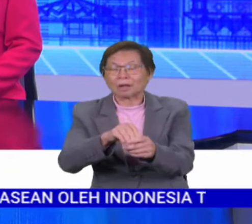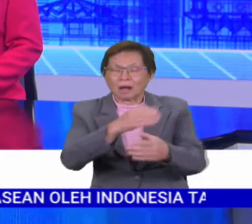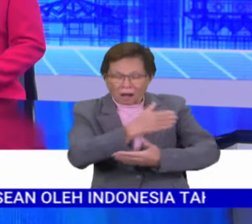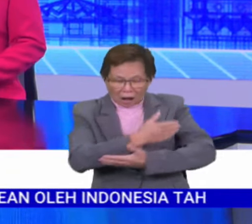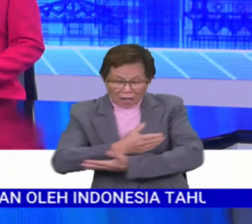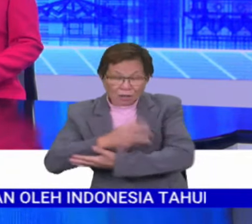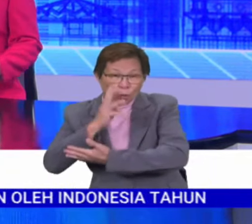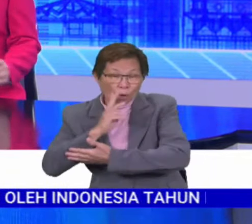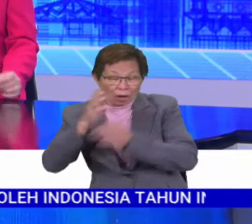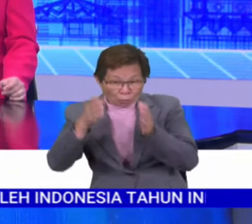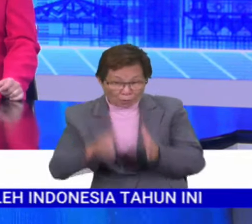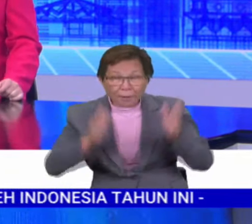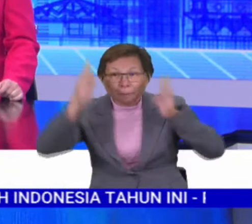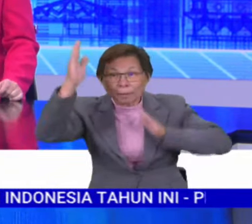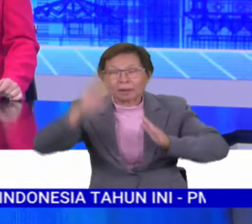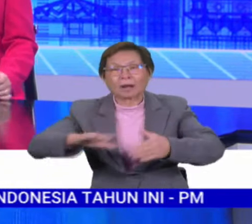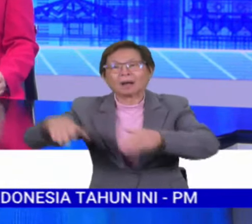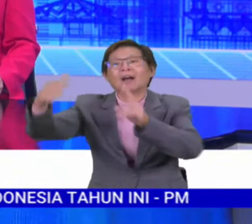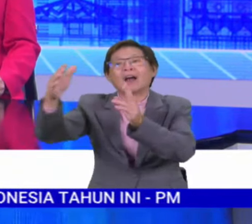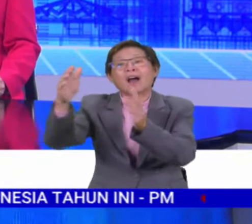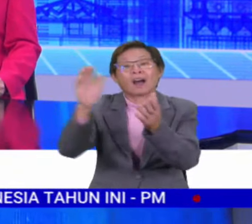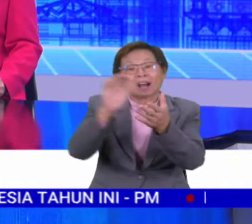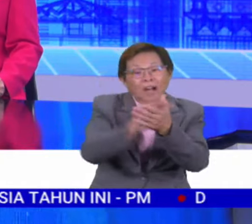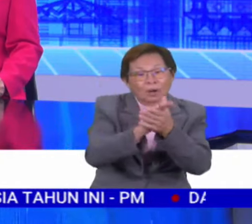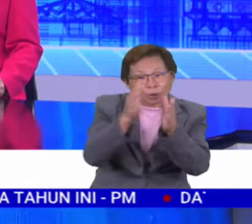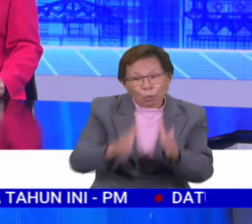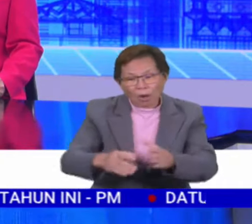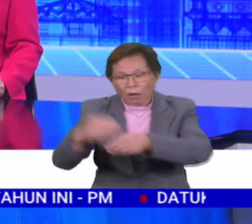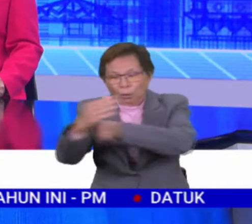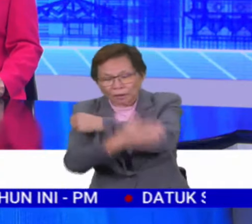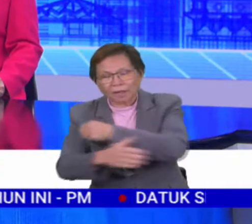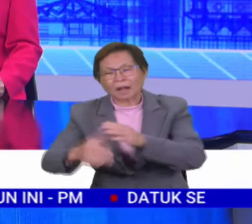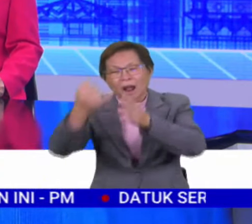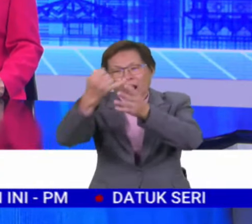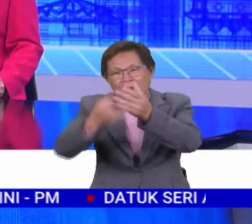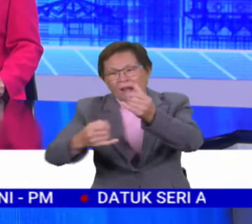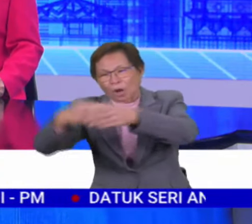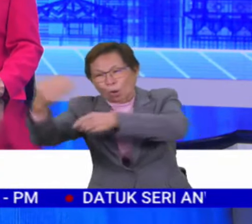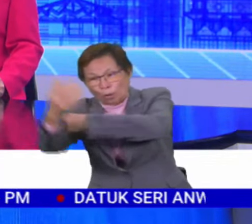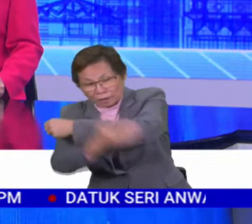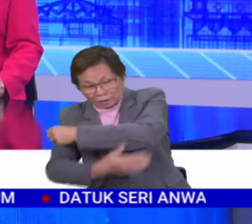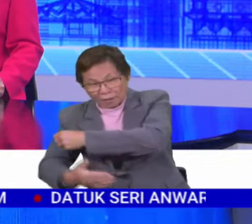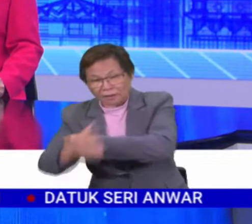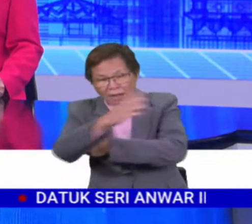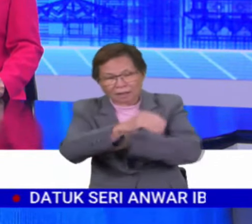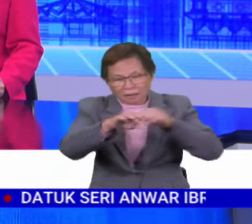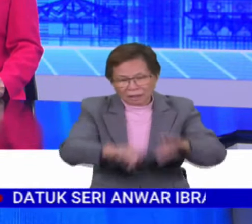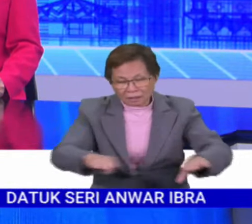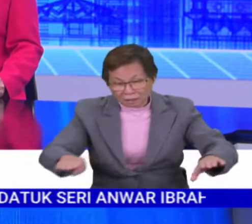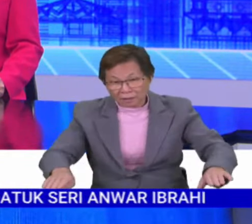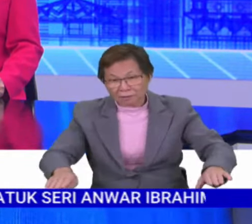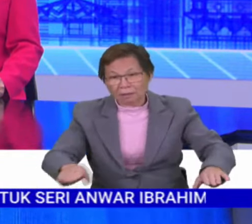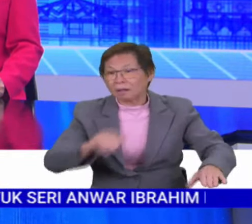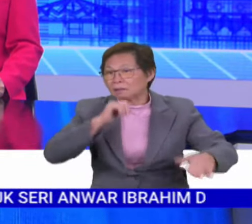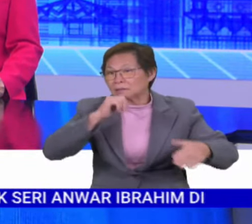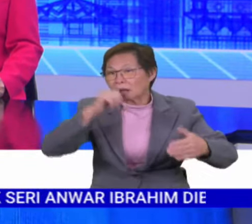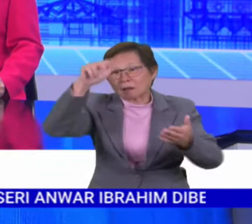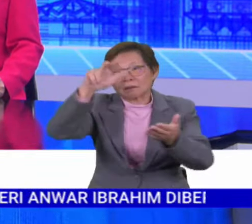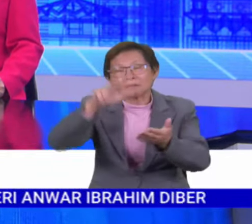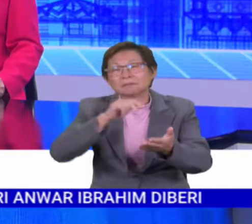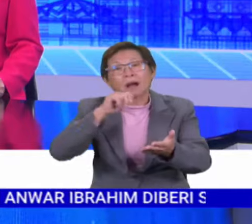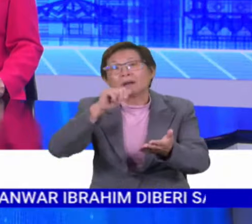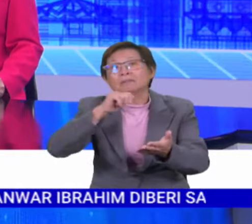anak wanita warga Malaysia yang berkahwin dengan warga asing dan lahir di luar negara serta kanak-kanak berstatus tidak sah